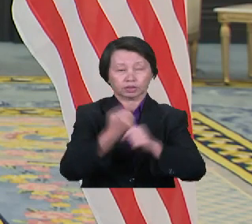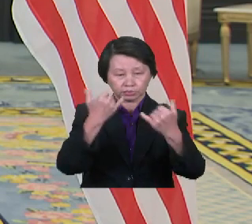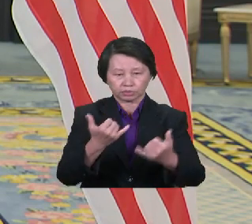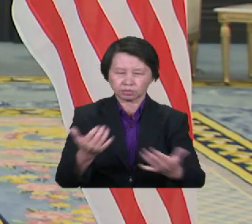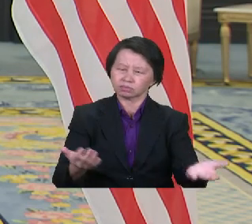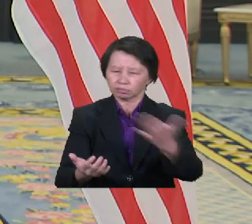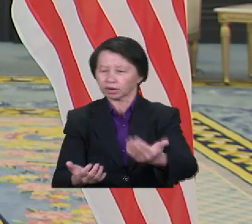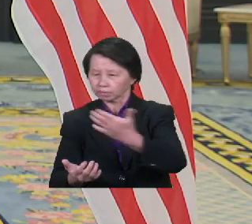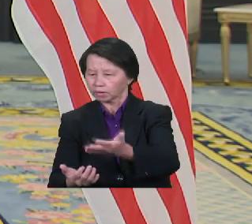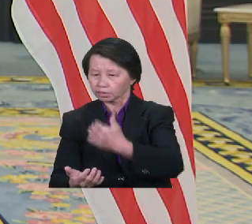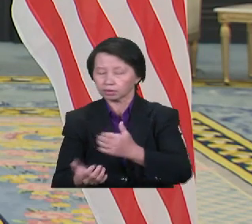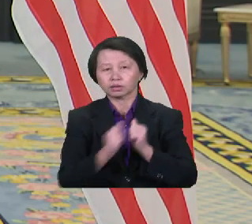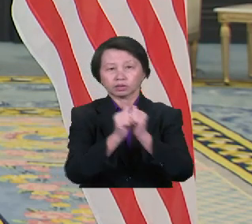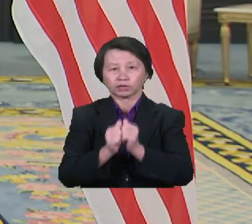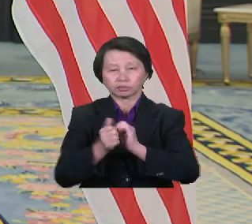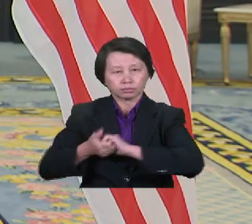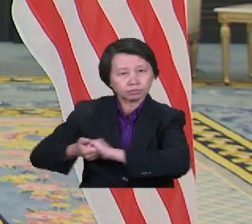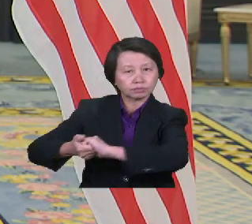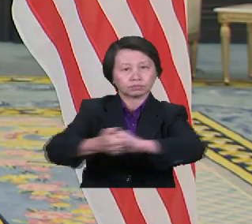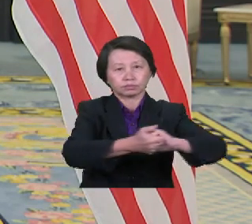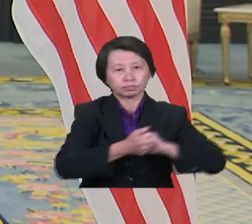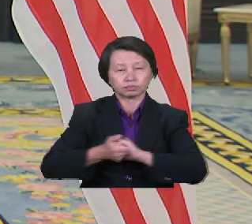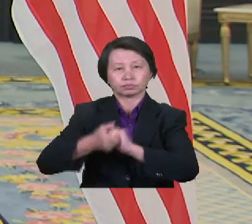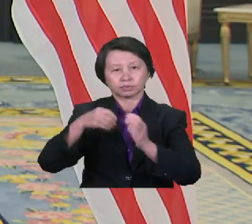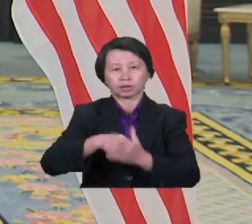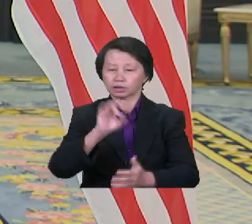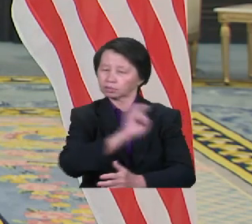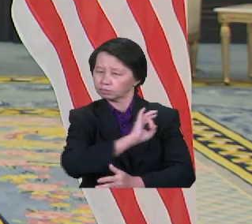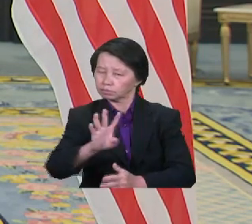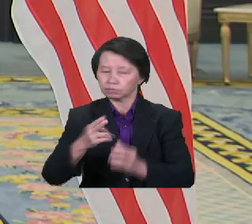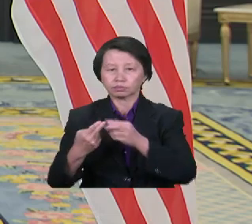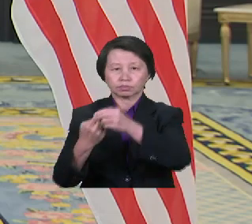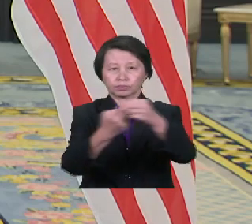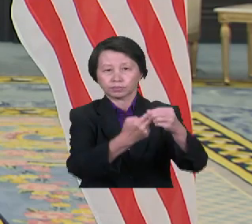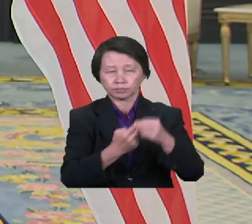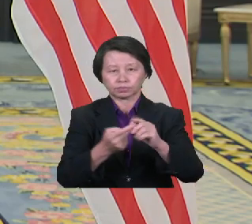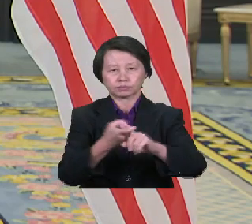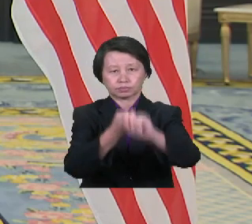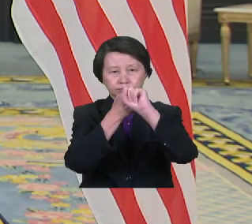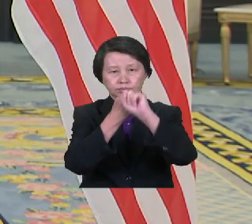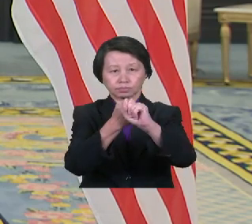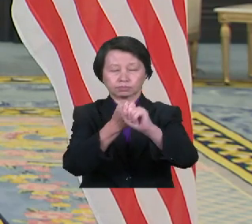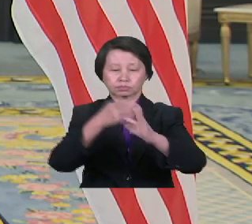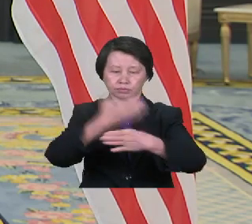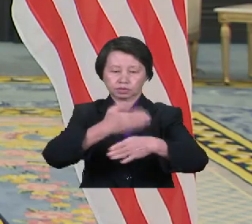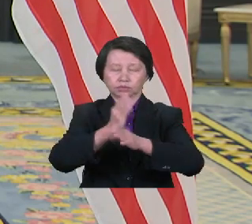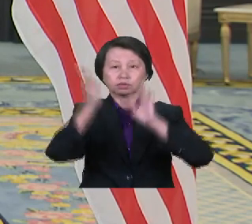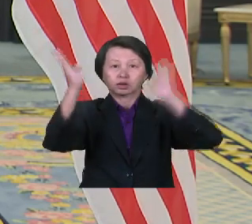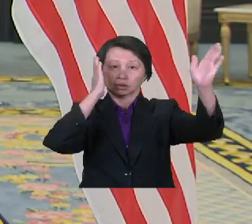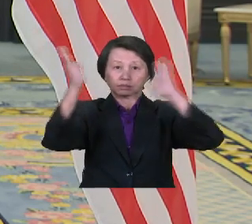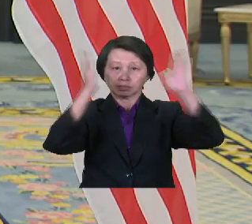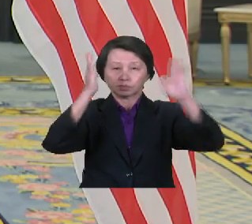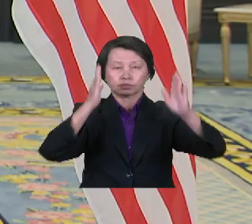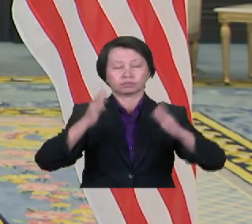marilah kita bersama-sama berganding bau dalam sebuah kesepaduan yang erat ke arah membentuk Malaysia